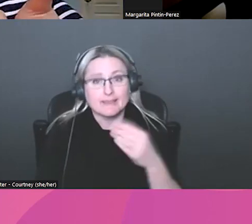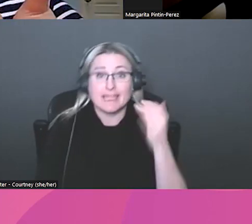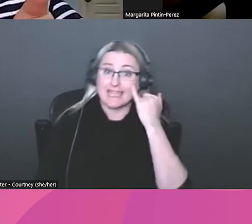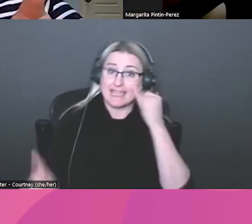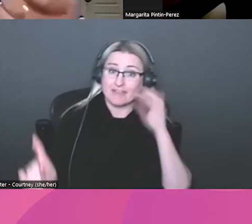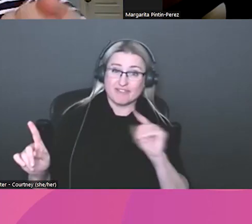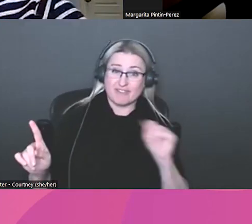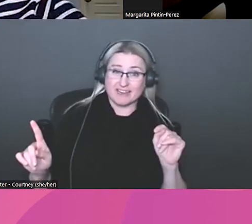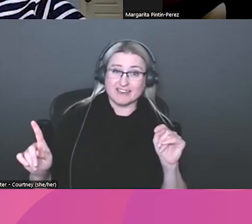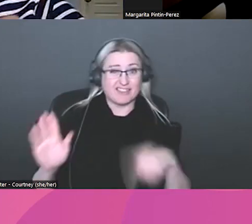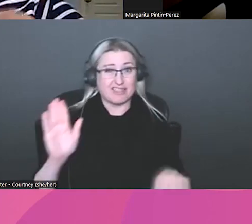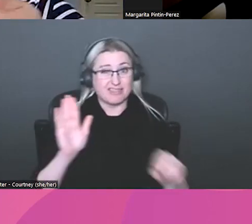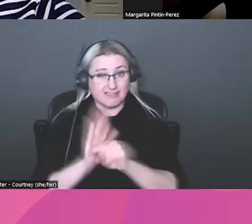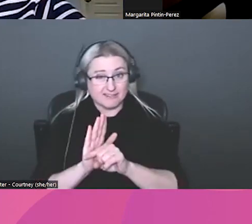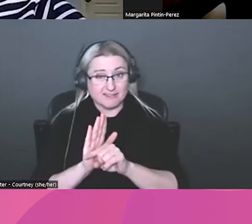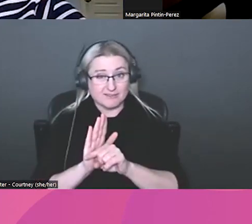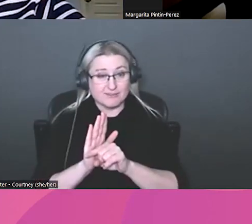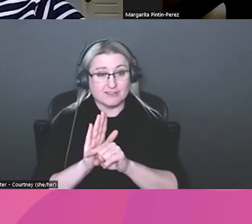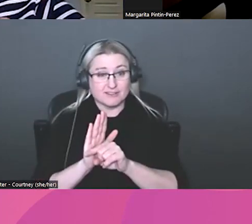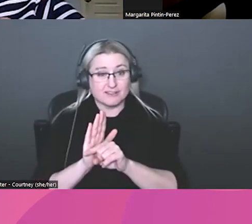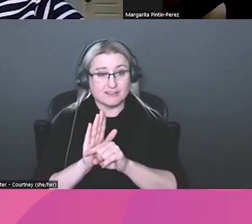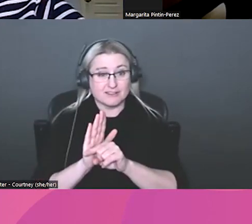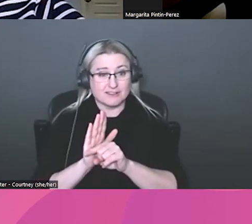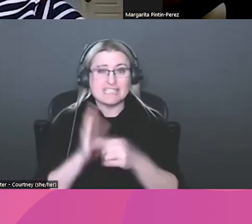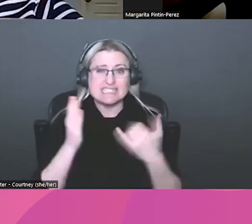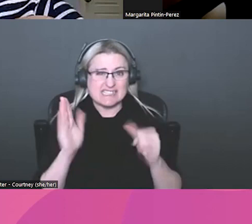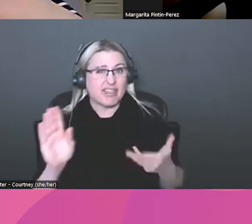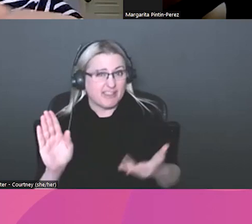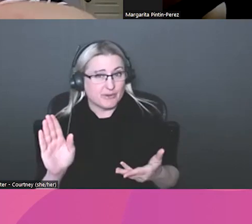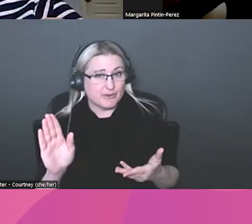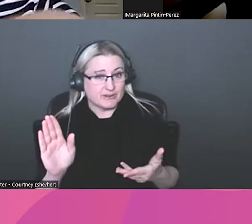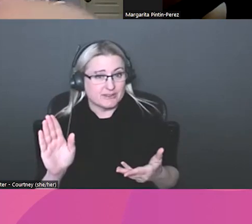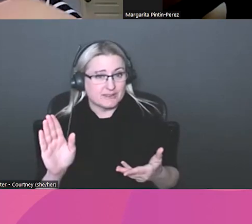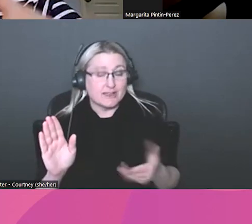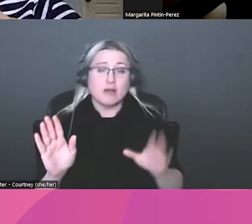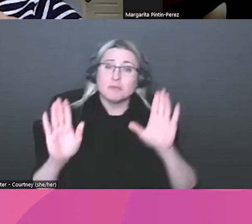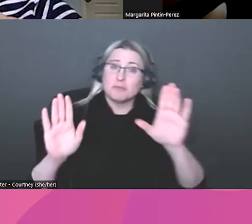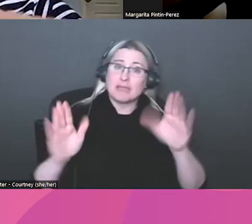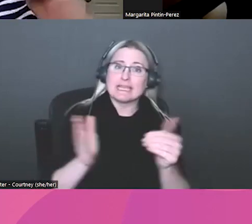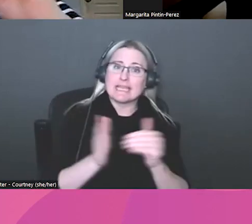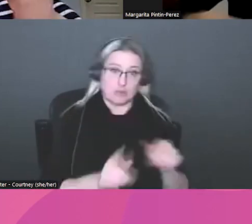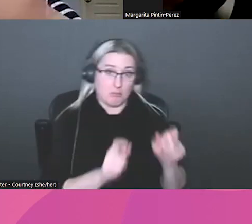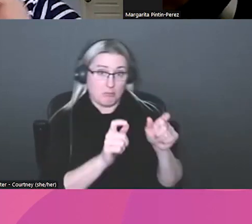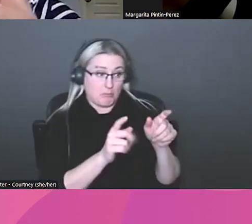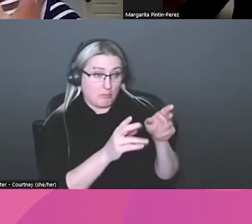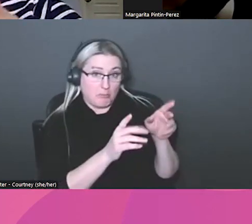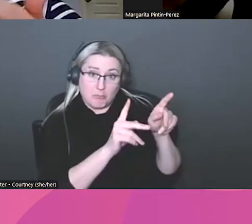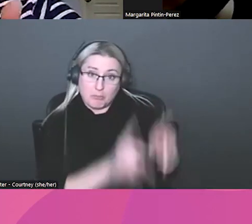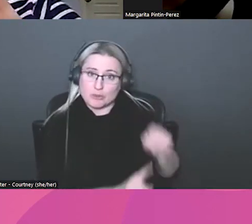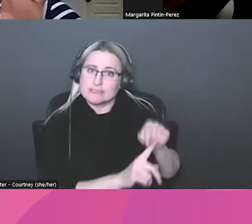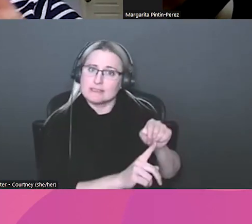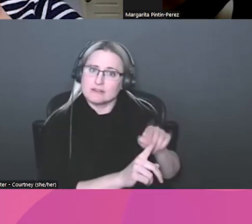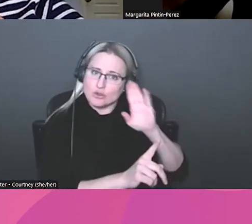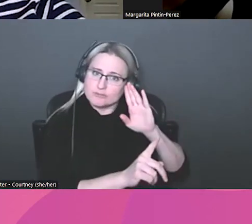pas grosse, t'es jolie. Alors, même de dire que la connotation négative existe, ben, c'est à la